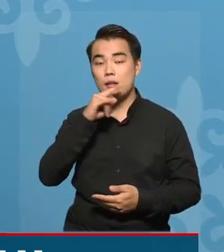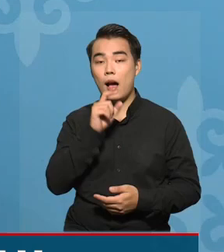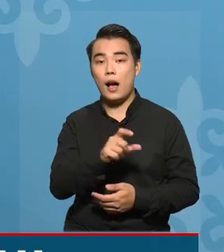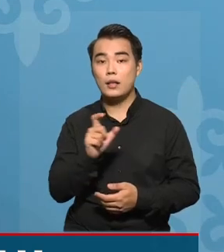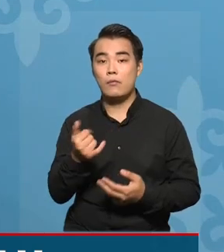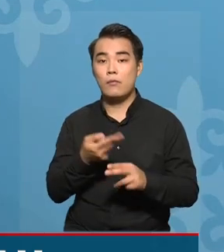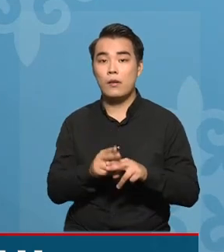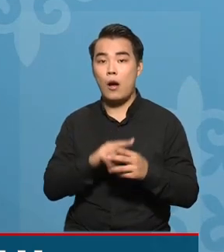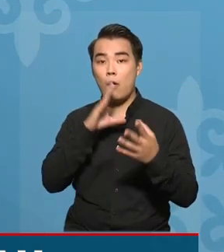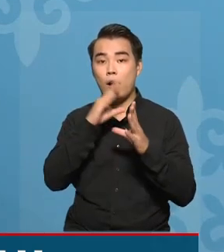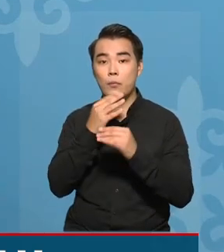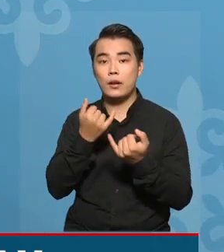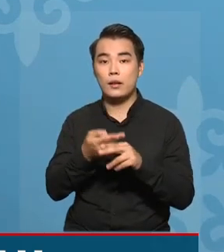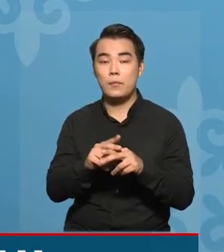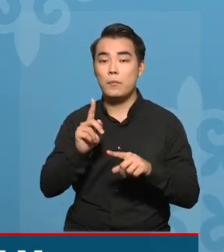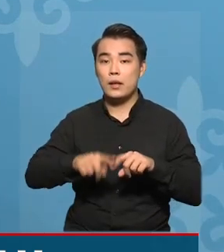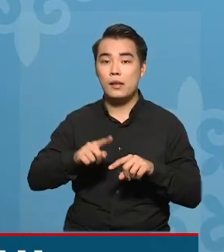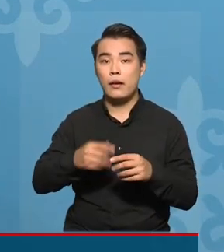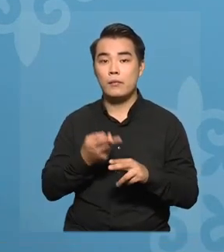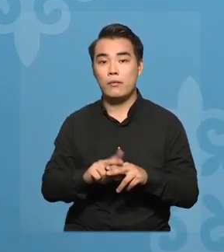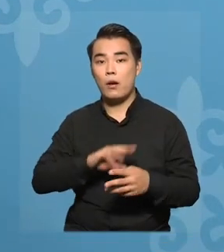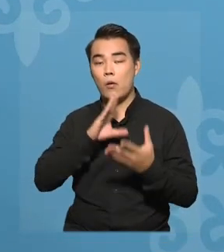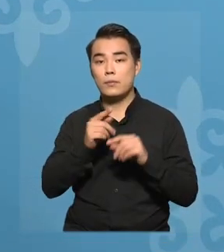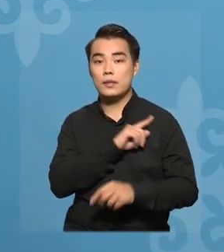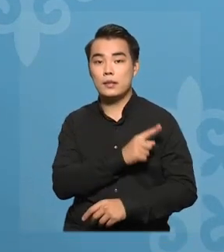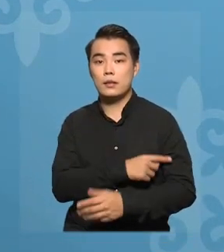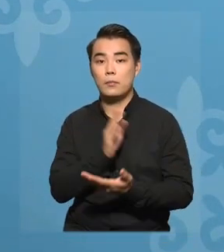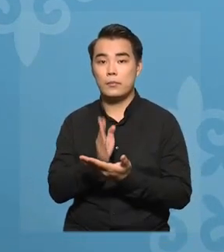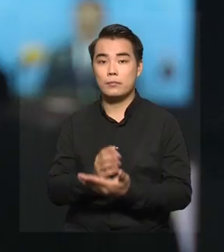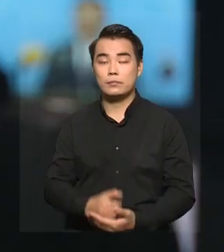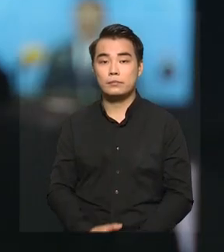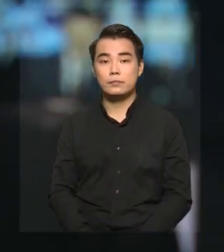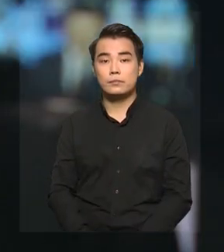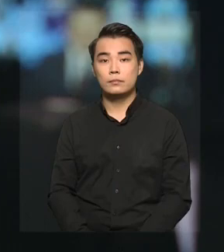evakuasyalauın mümkündüğünçe tezirek jasau üçin barlık küş jügörümüzdü salıp jatırmız.